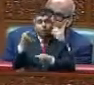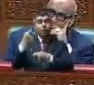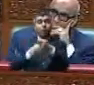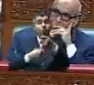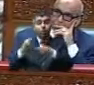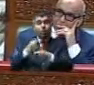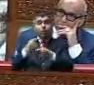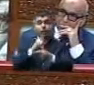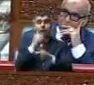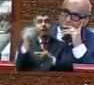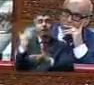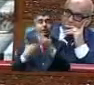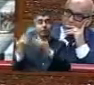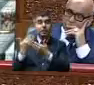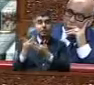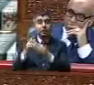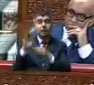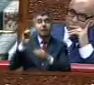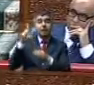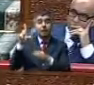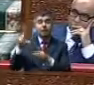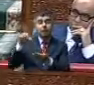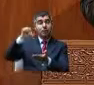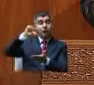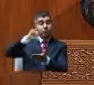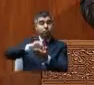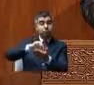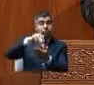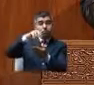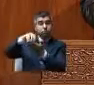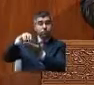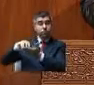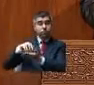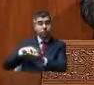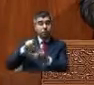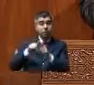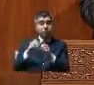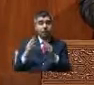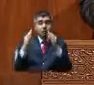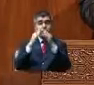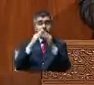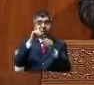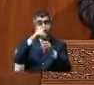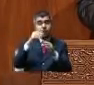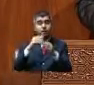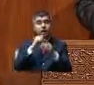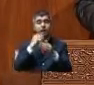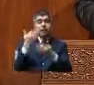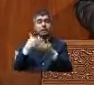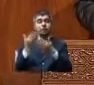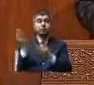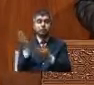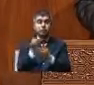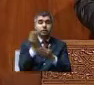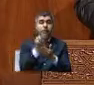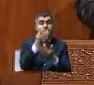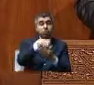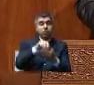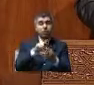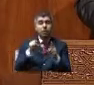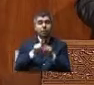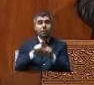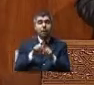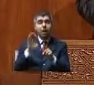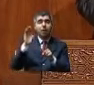ككريان بشكو والسكويلة وطومة، في حين توجد بعض التجمعات الصفيحية الكبرى في مراحل متقدمة من الهدم ككريان سنترال